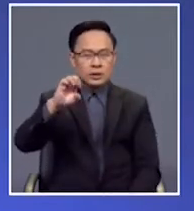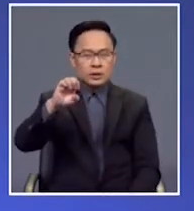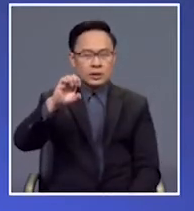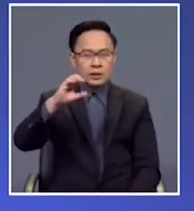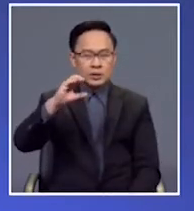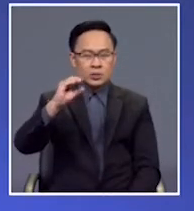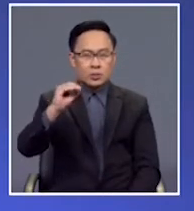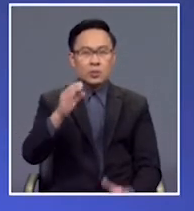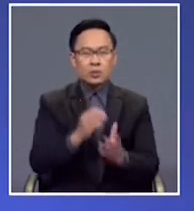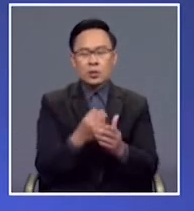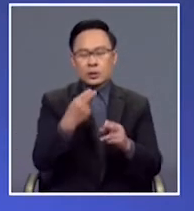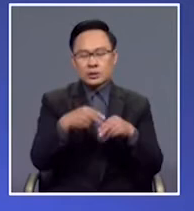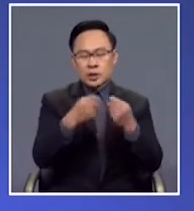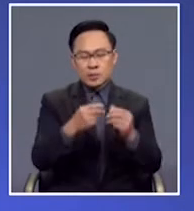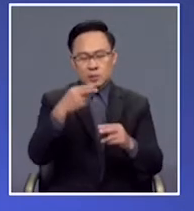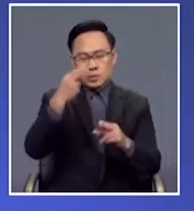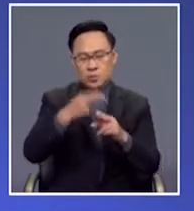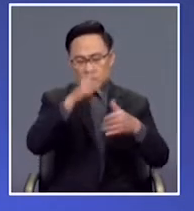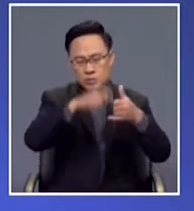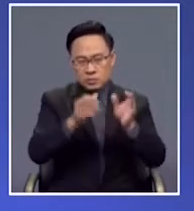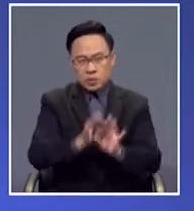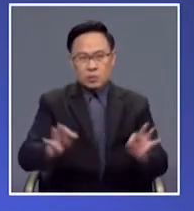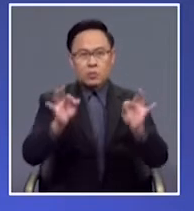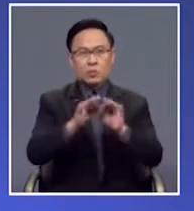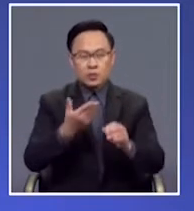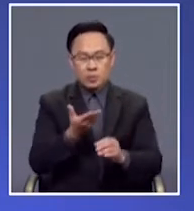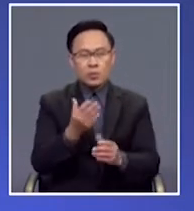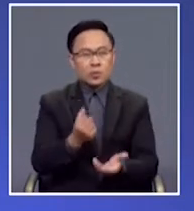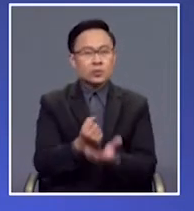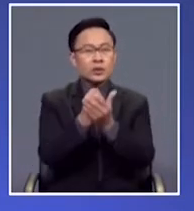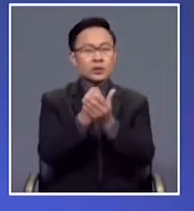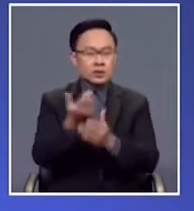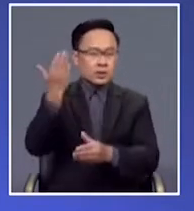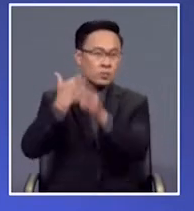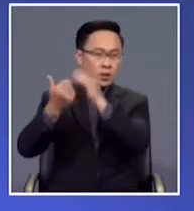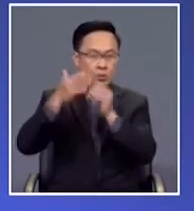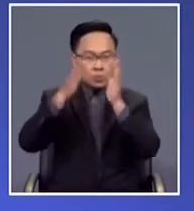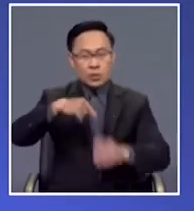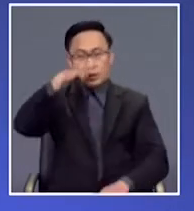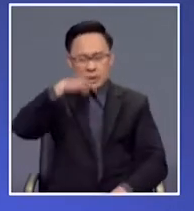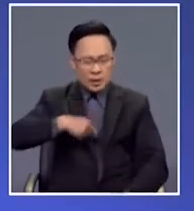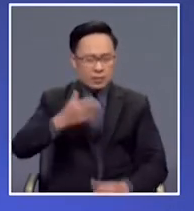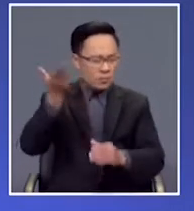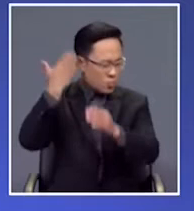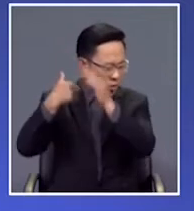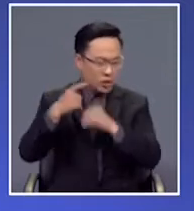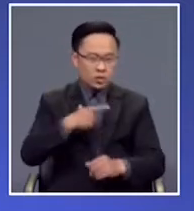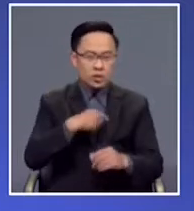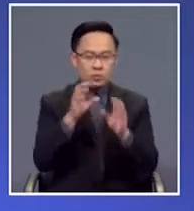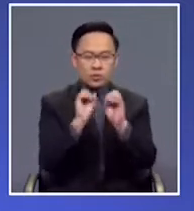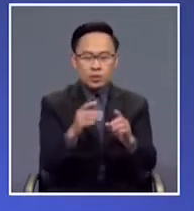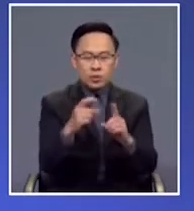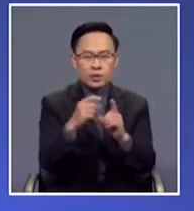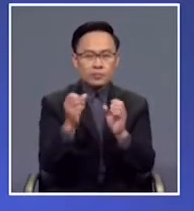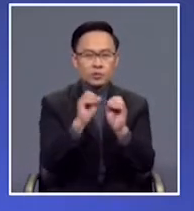กวีและขอร่วมอนุรักษ์ศิลปะวัฒนธรรมอันงดงามของไทยซึ่งโบราณกาลบรรพบุรุษของเรานิยมอบรมสั่งสอนลูก